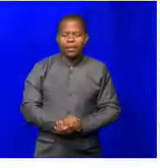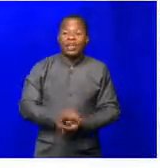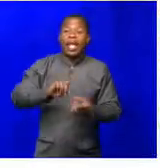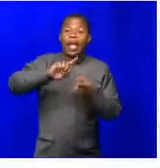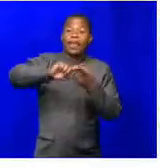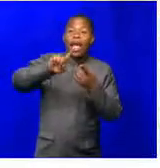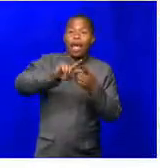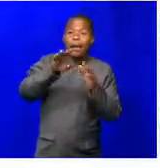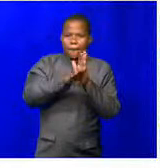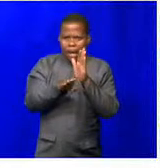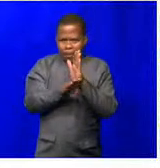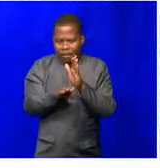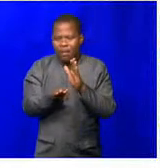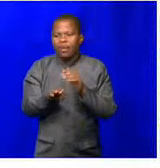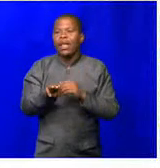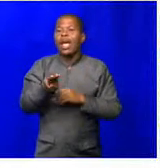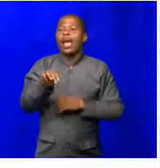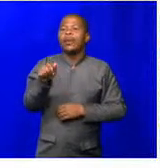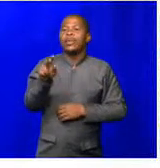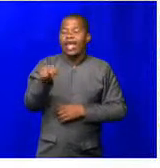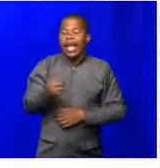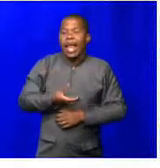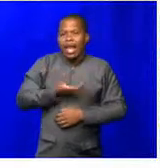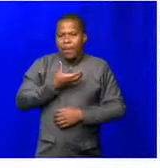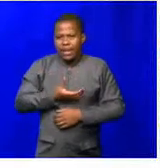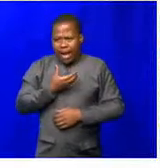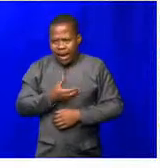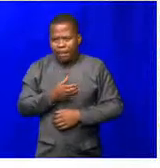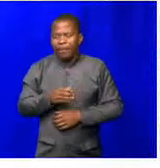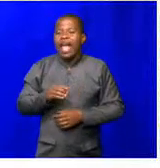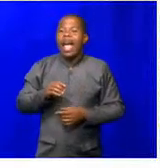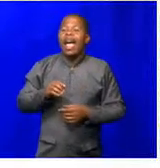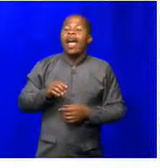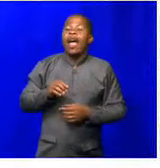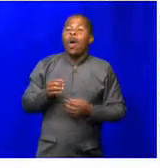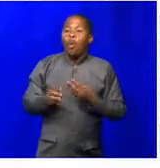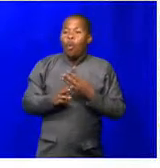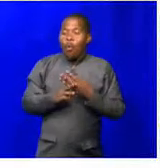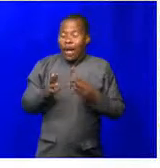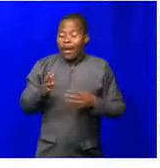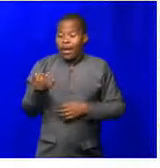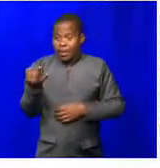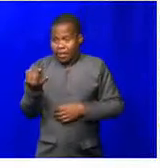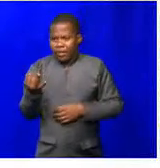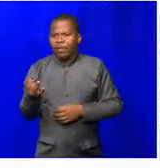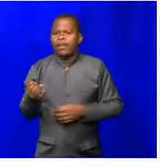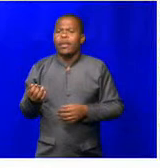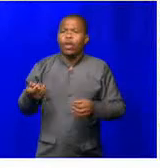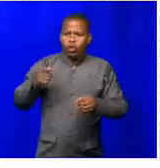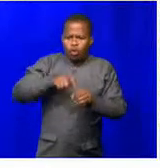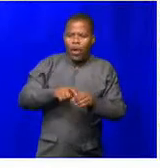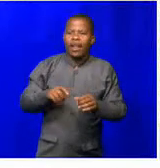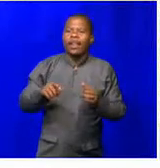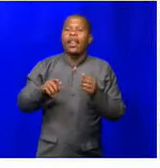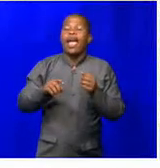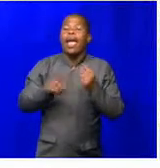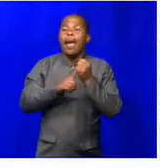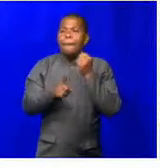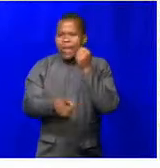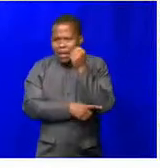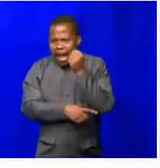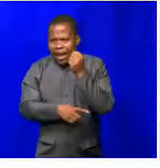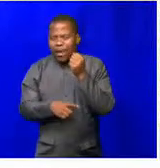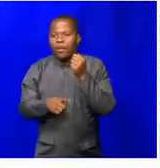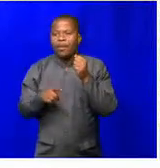Indebe ye-M10 Premier League ingene elangeni layo lesibili kulembela sonvo lapho khona amaqembu lamakhulu akuleli lamathathu